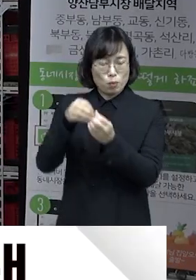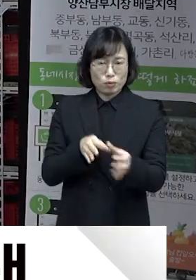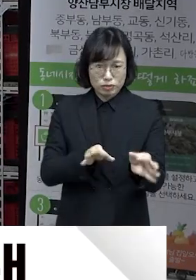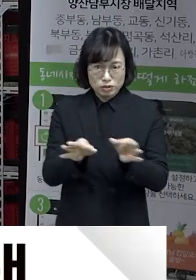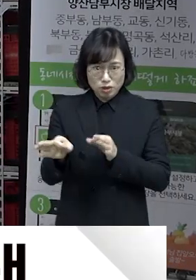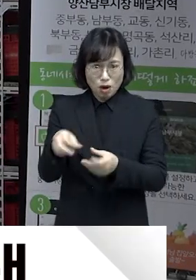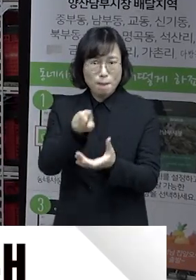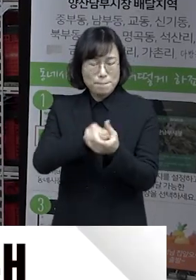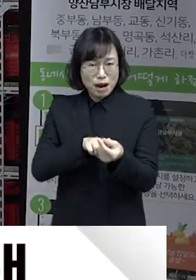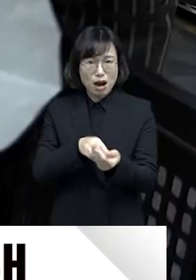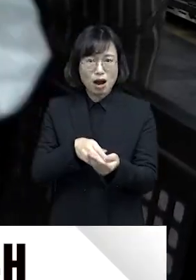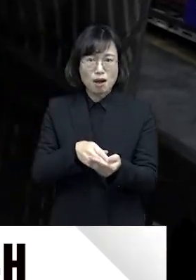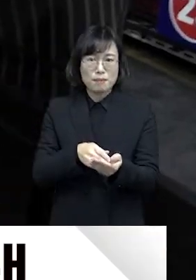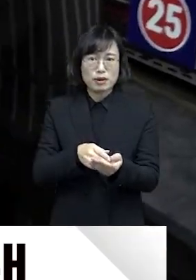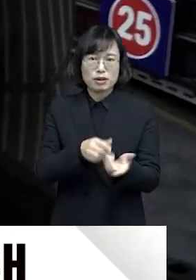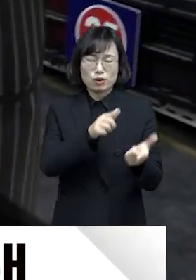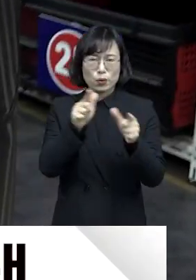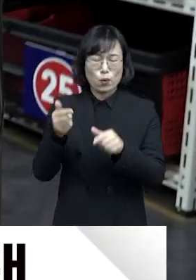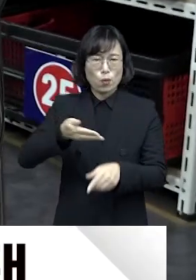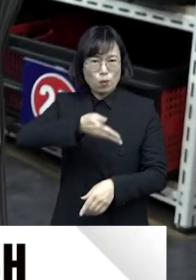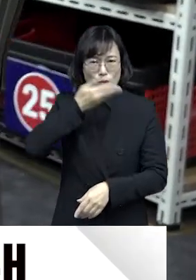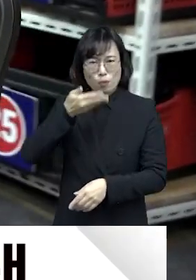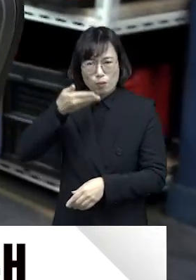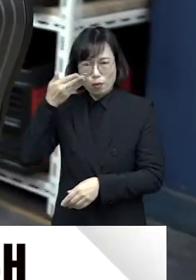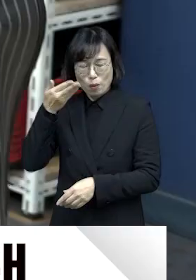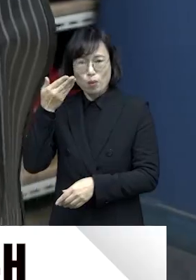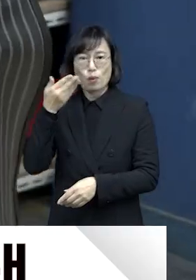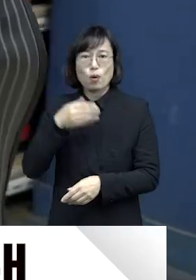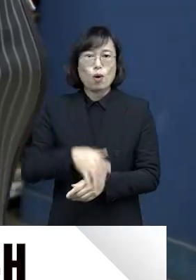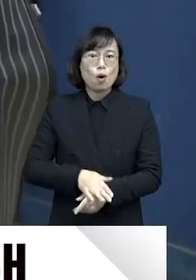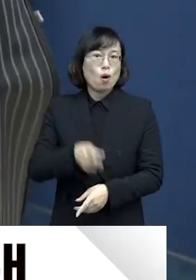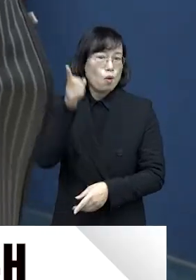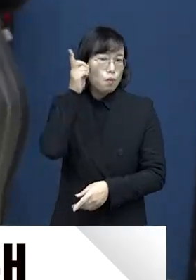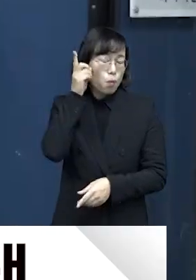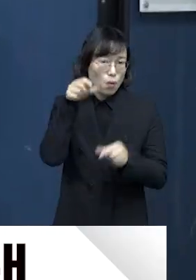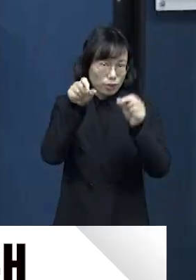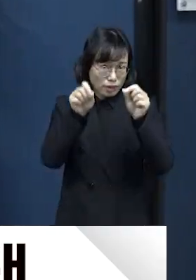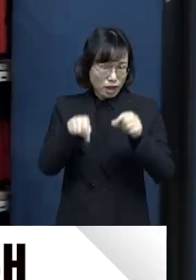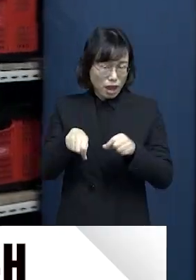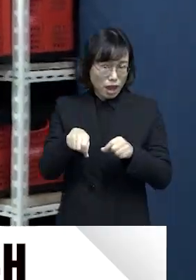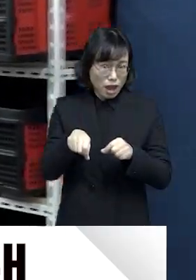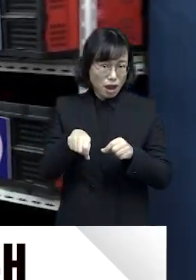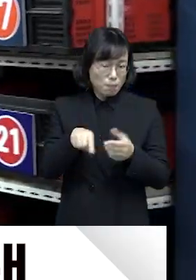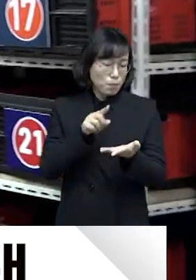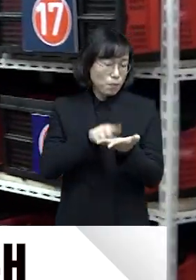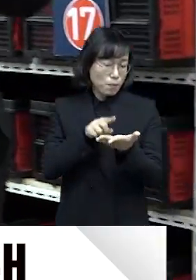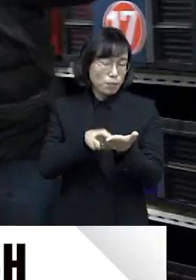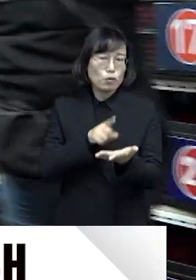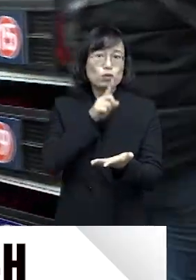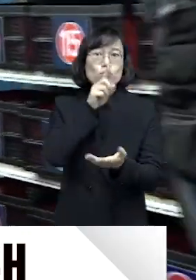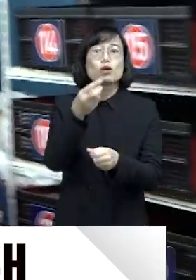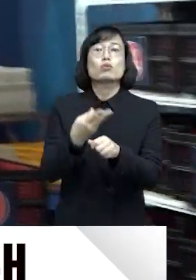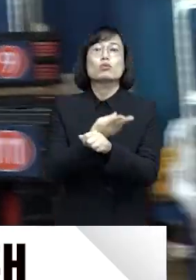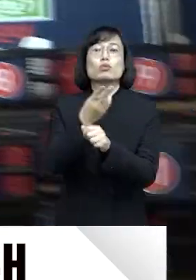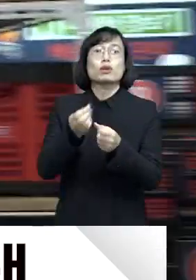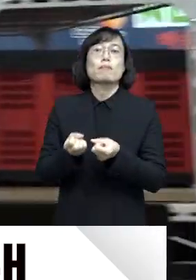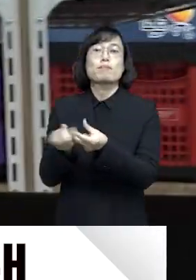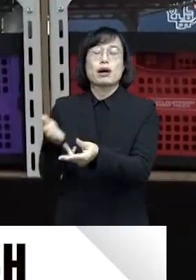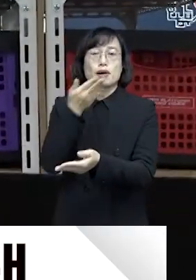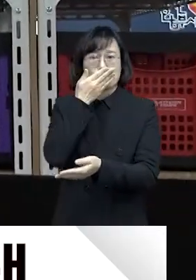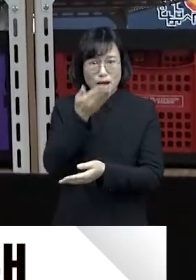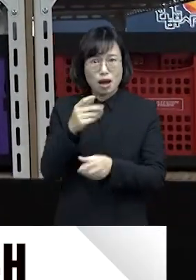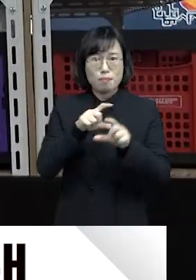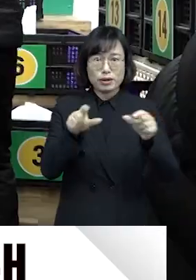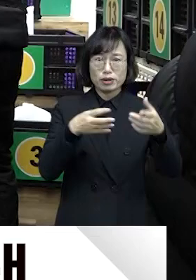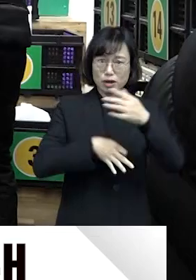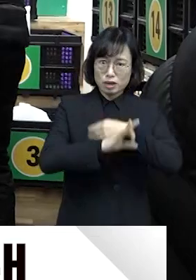양산장보기는 전통시장에 파는 신선한 식재료와 다양한 먹거리를 양산사랑카드 앱을 통해 주문하면 2시간 내에 배달하는